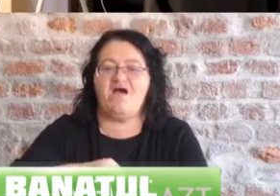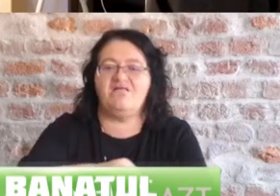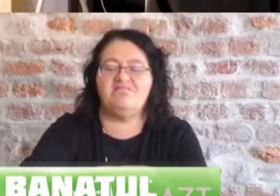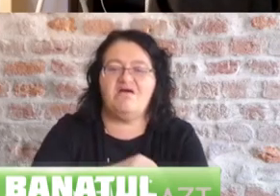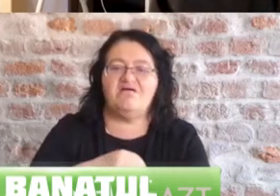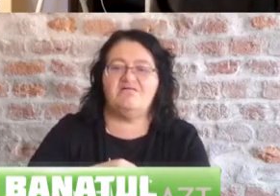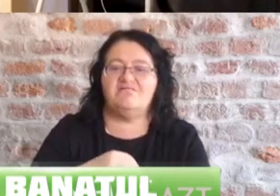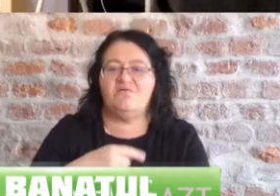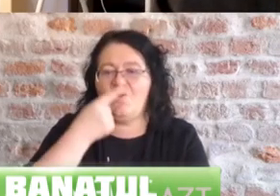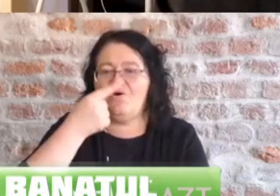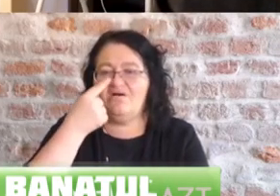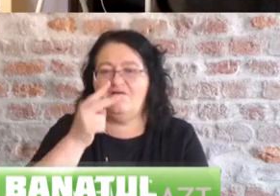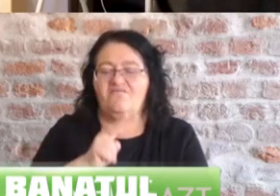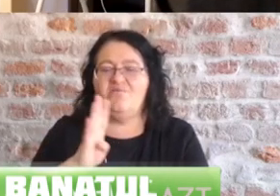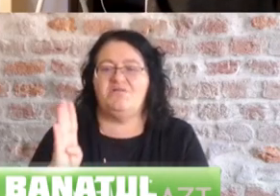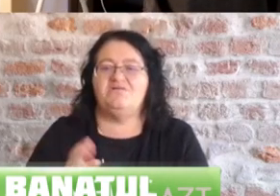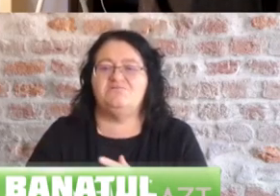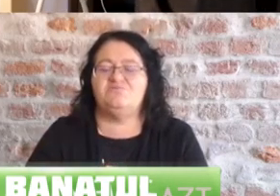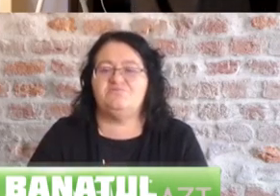arhitect urbanist Ruia Bădescu,